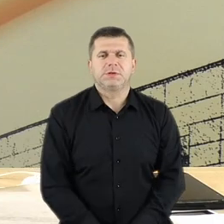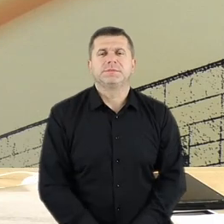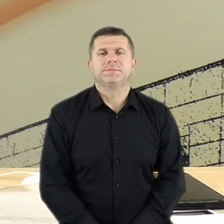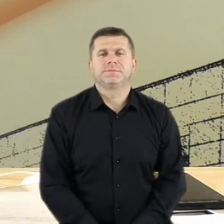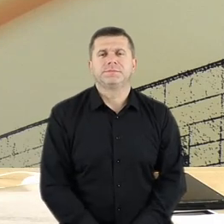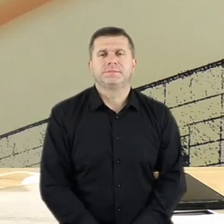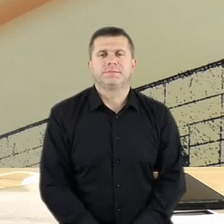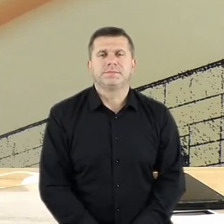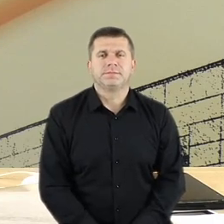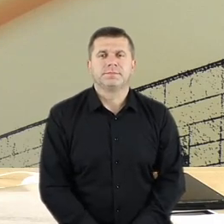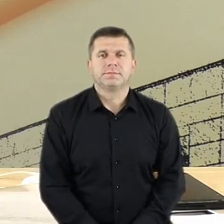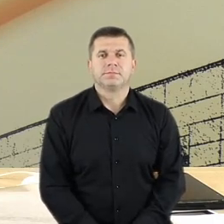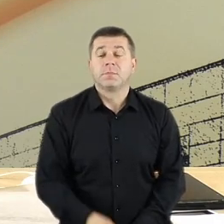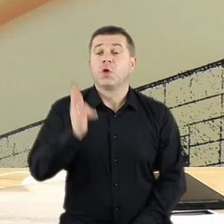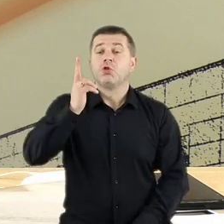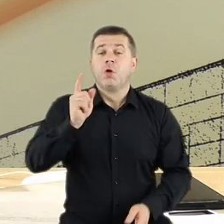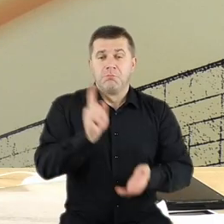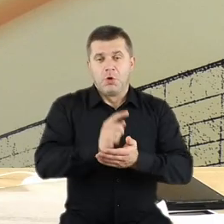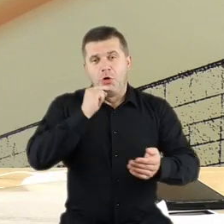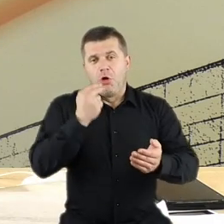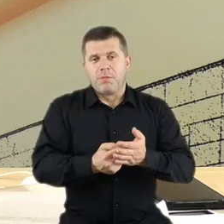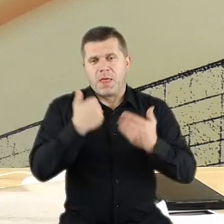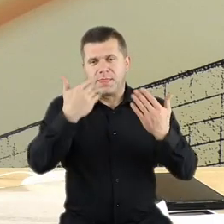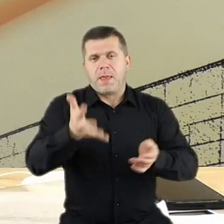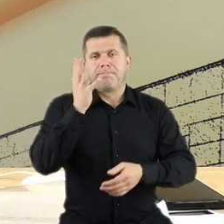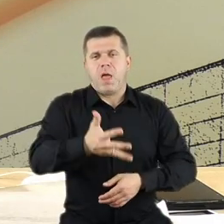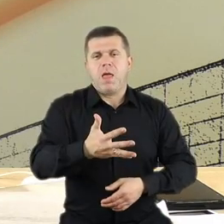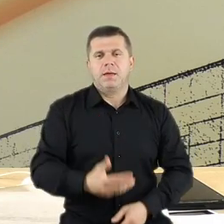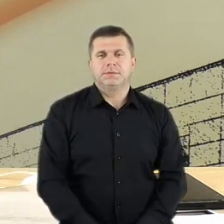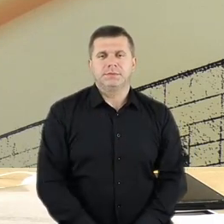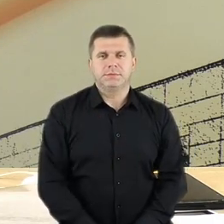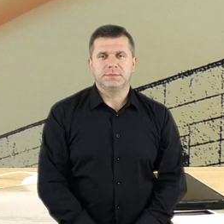No kto odpowie dostanie piątkę